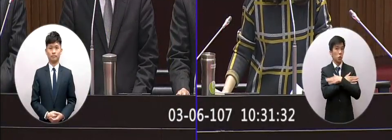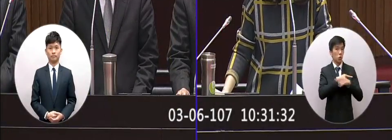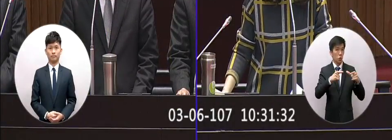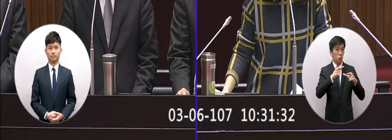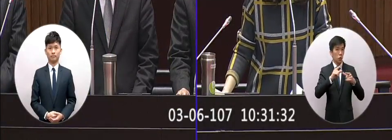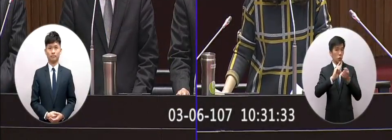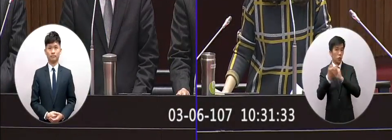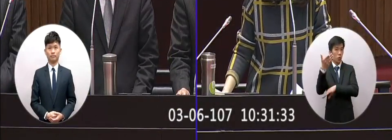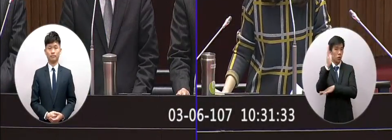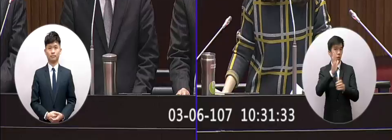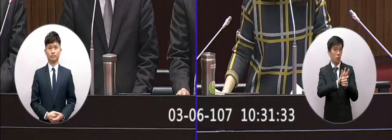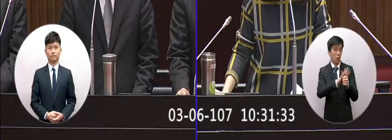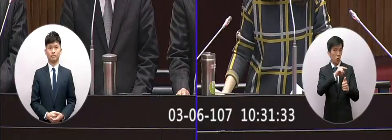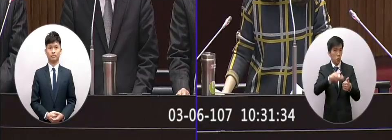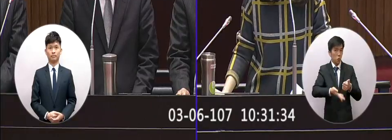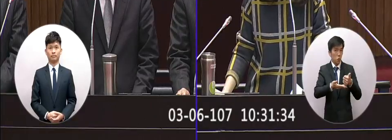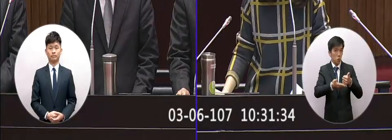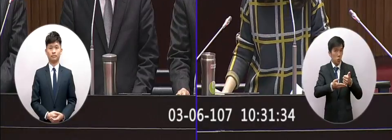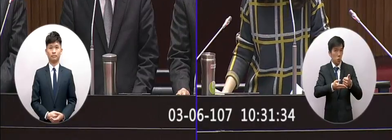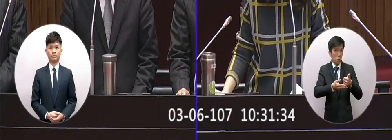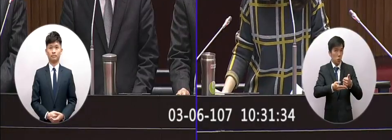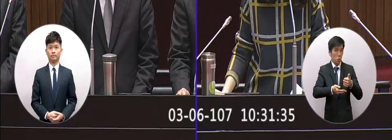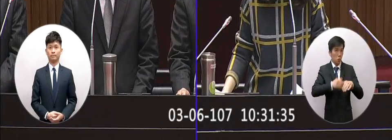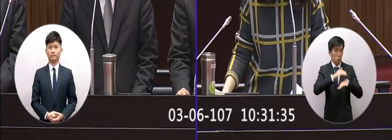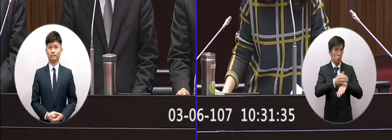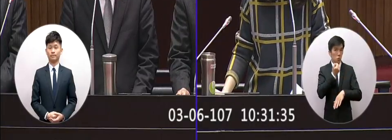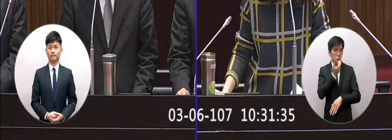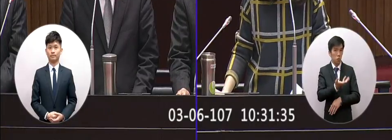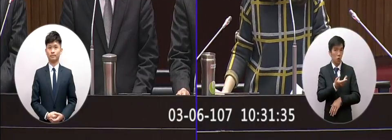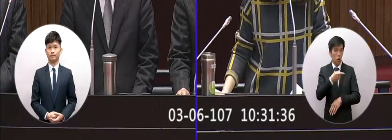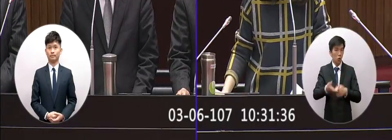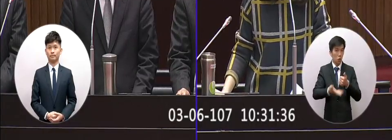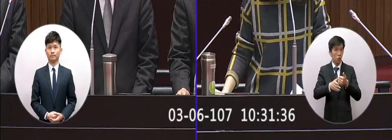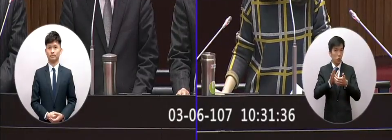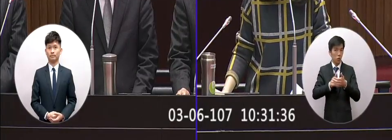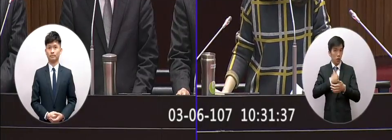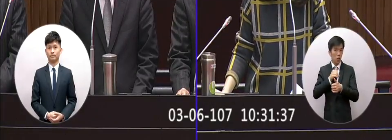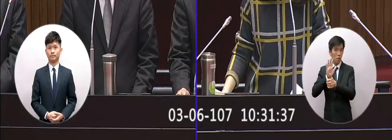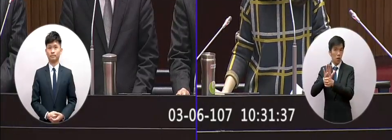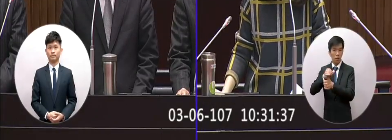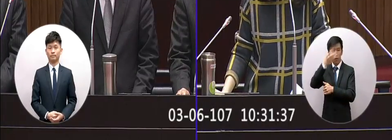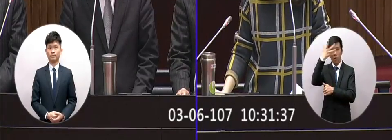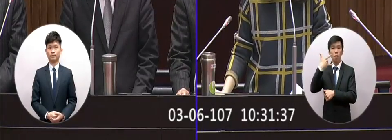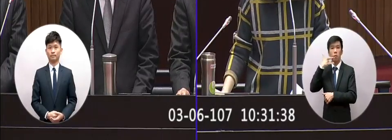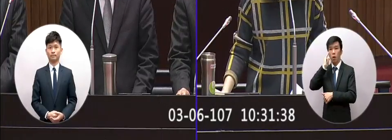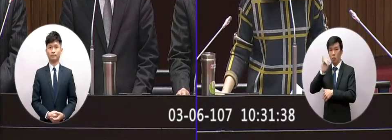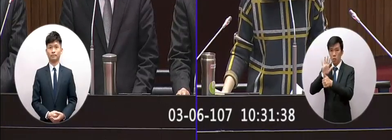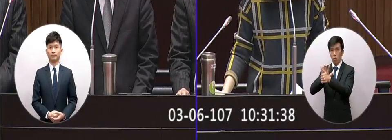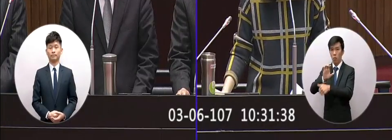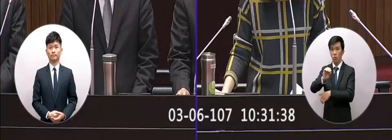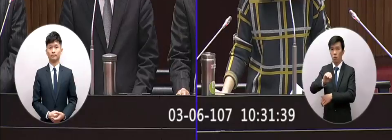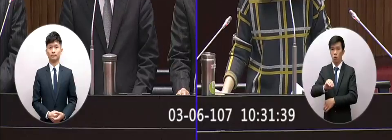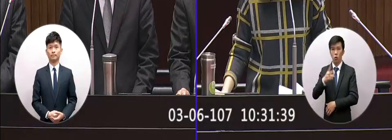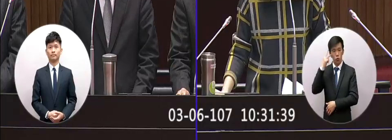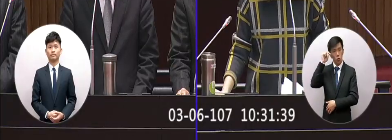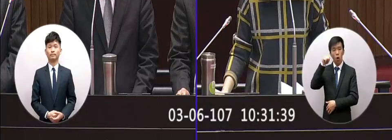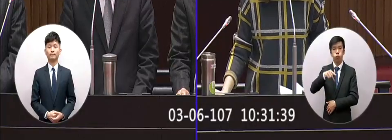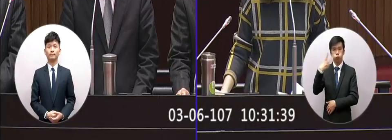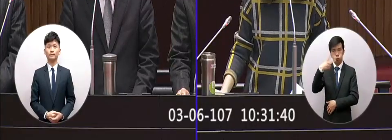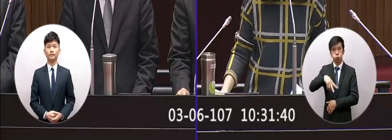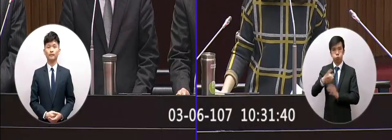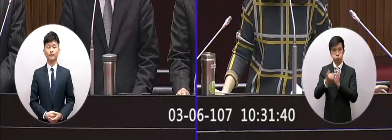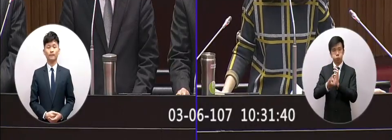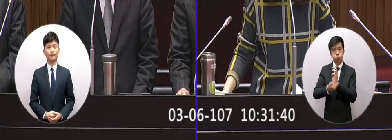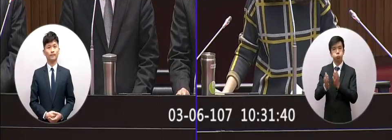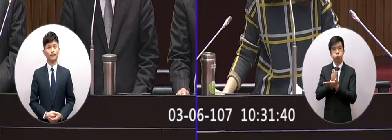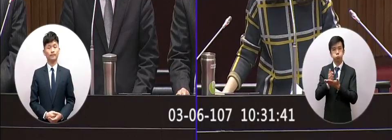样推动他才会真的协助到这些年轻的爸爸妈妈我想这是很需要去好好评估的一件事情因